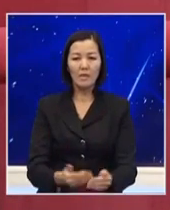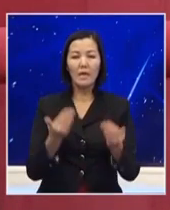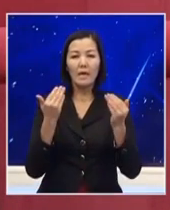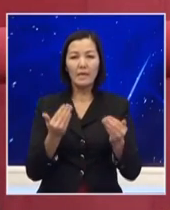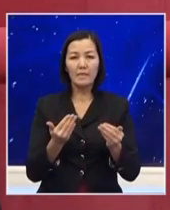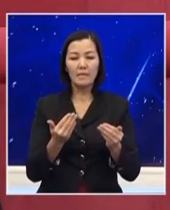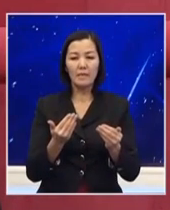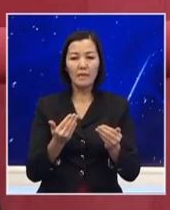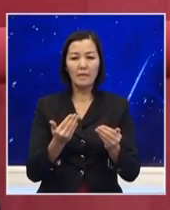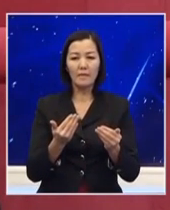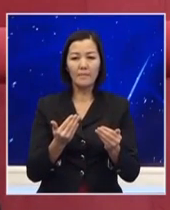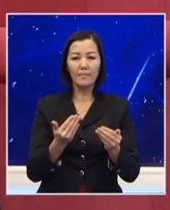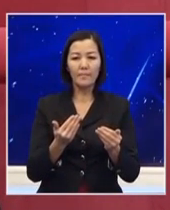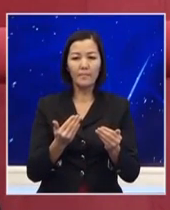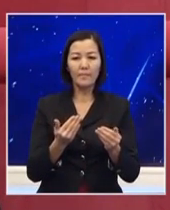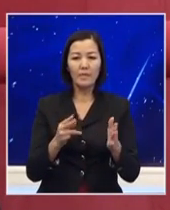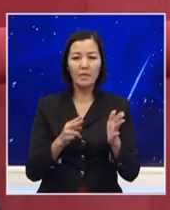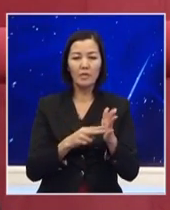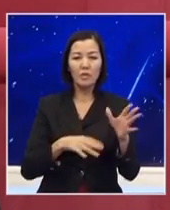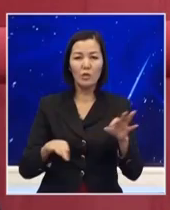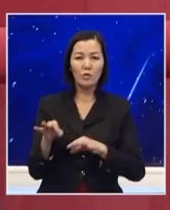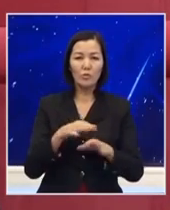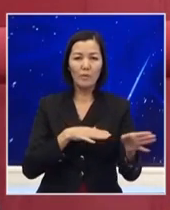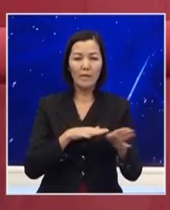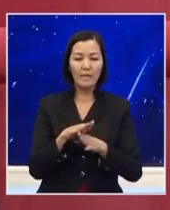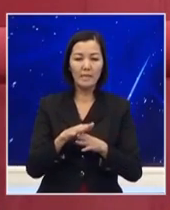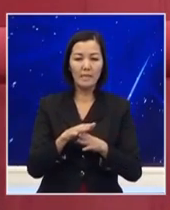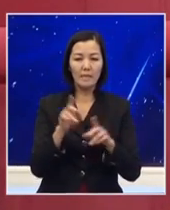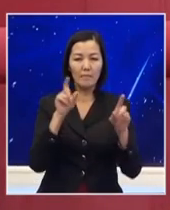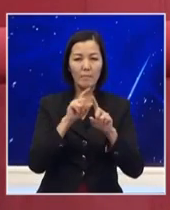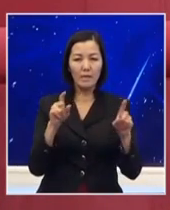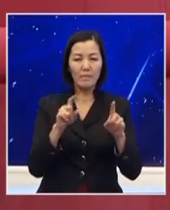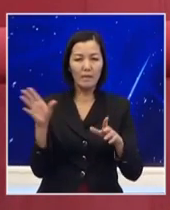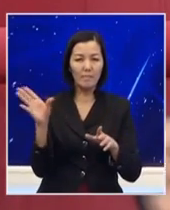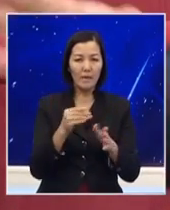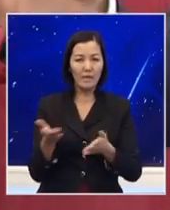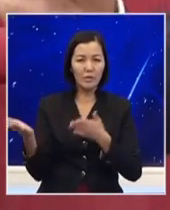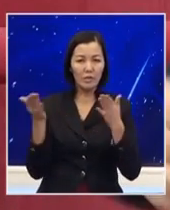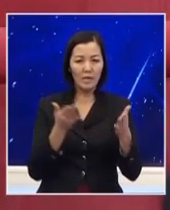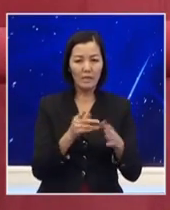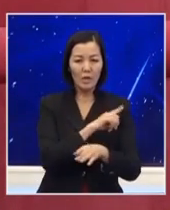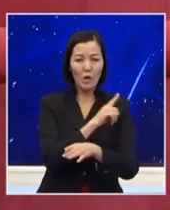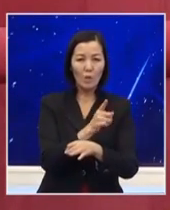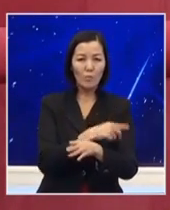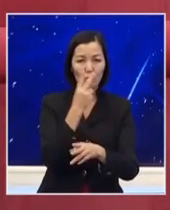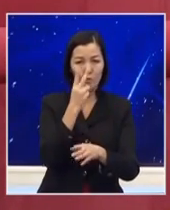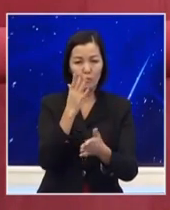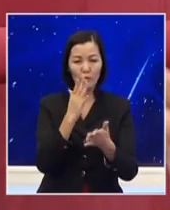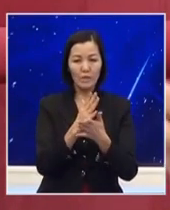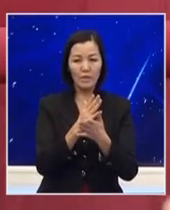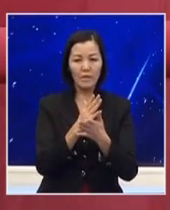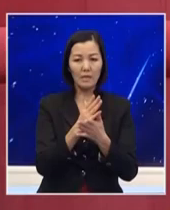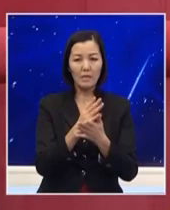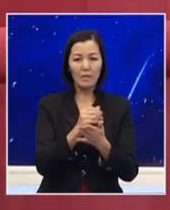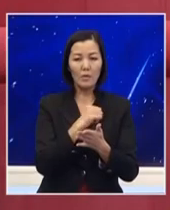жоқ. Сонымен біз ана жеті жобаны іске асыратын мекемелердің бәрін шақырдық. Мына жерде мощностарын бәрін көрсеттік. Олар